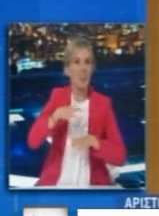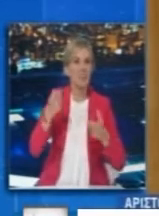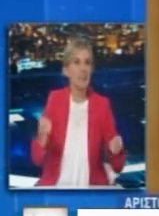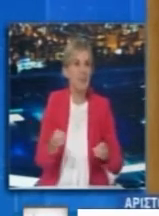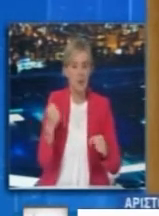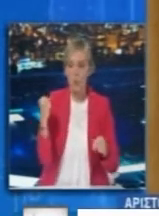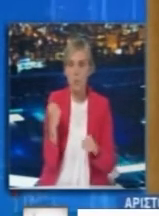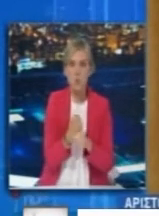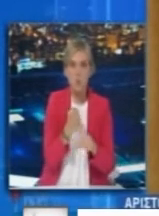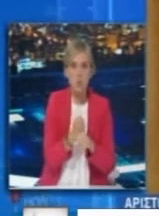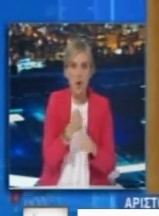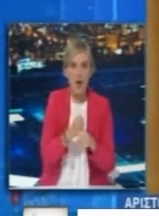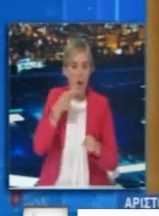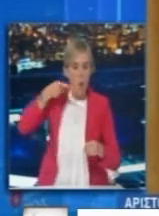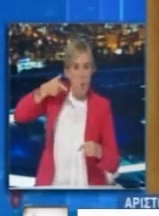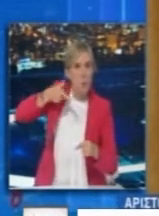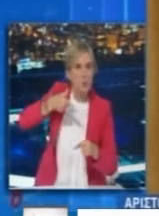κάνουμε.